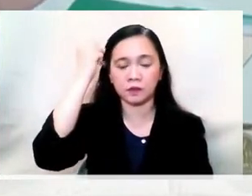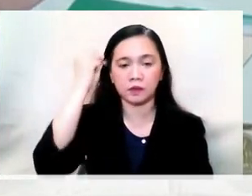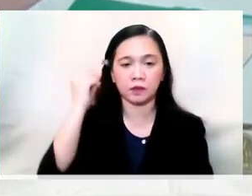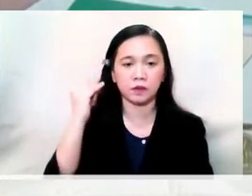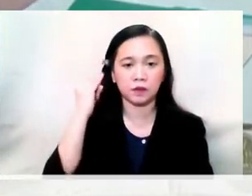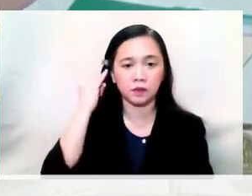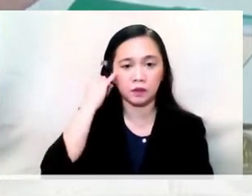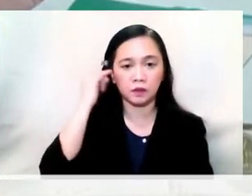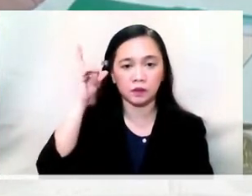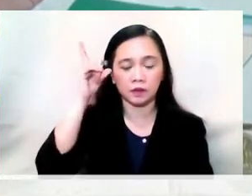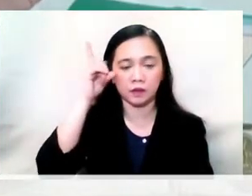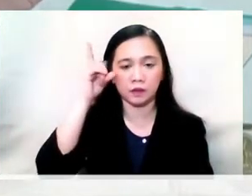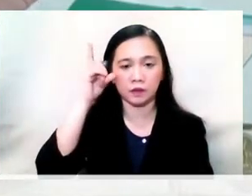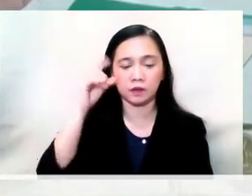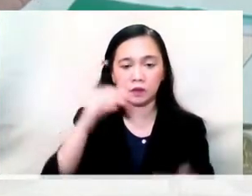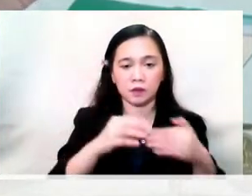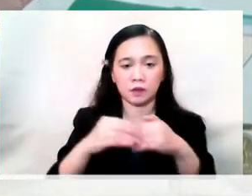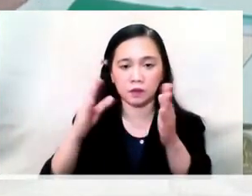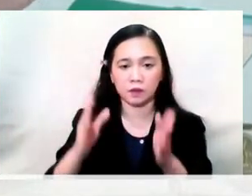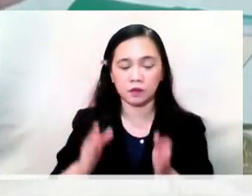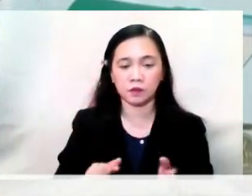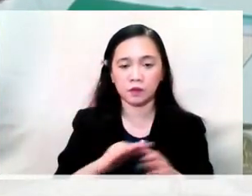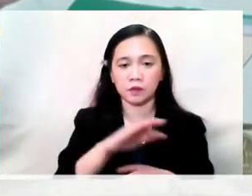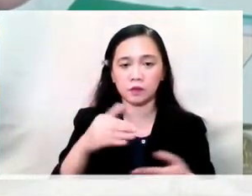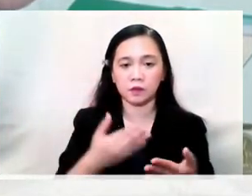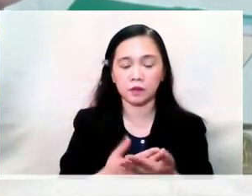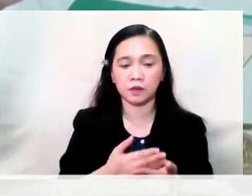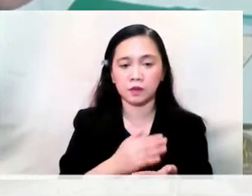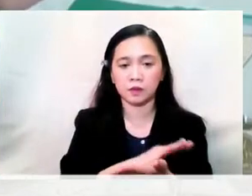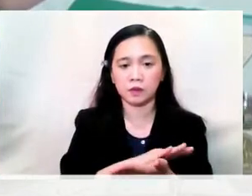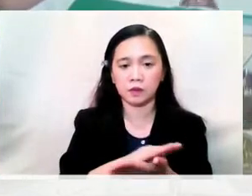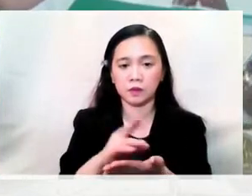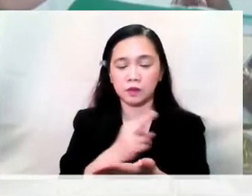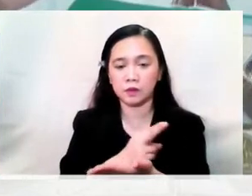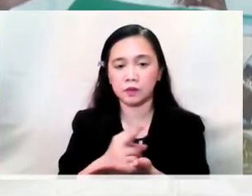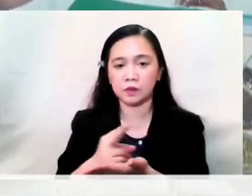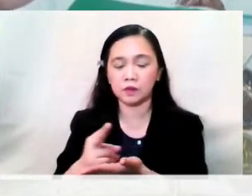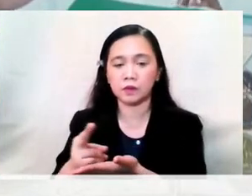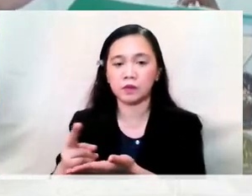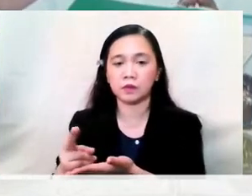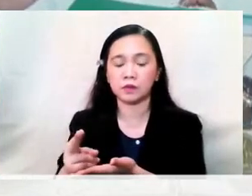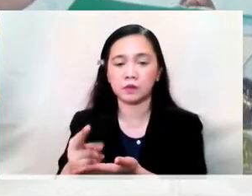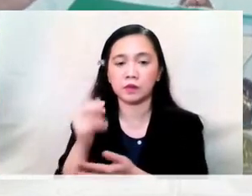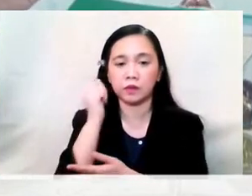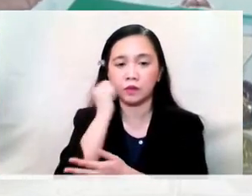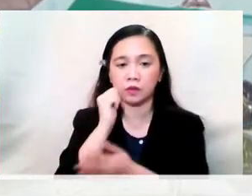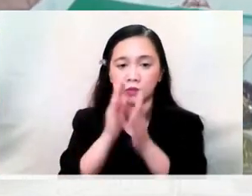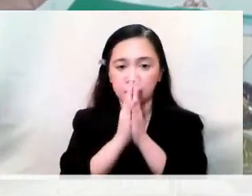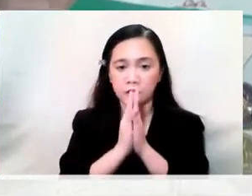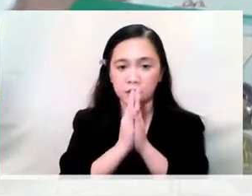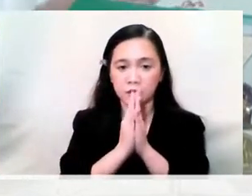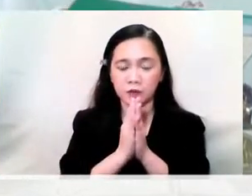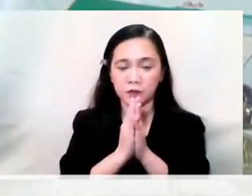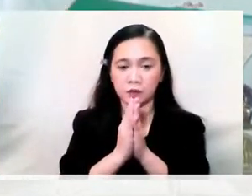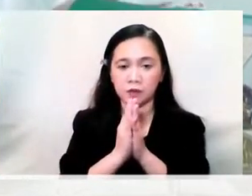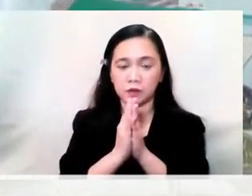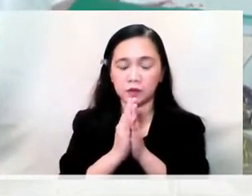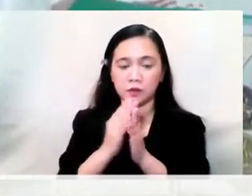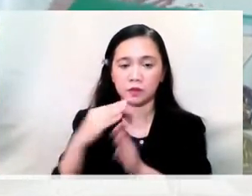ng lahat ng mga banal na aming inaasahang laging nakikiusap para sa aming kapakanan.